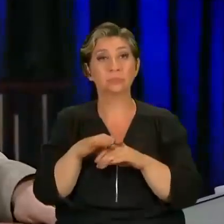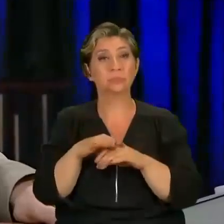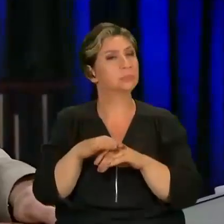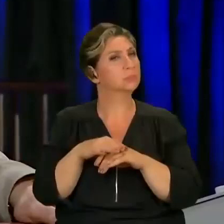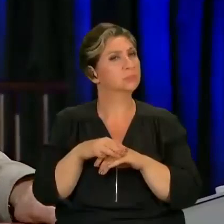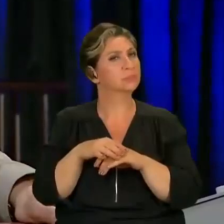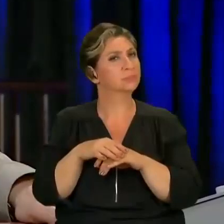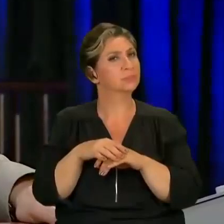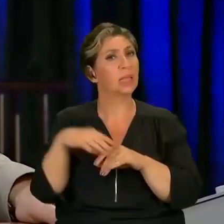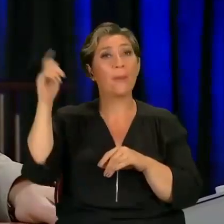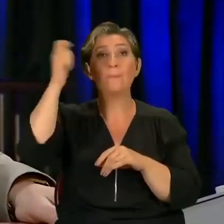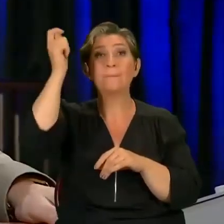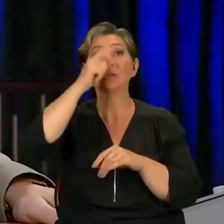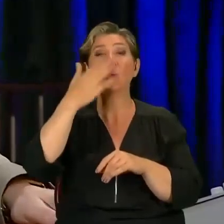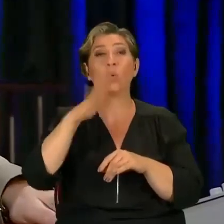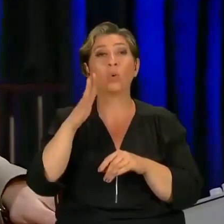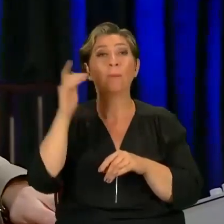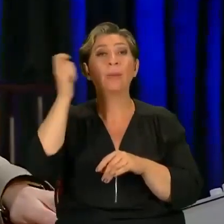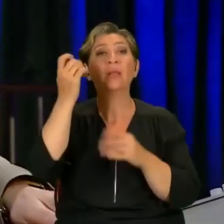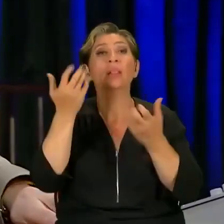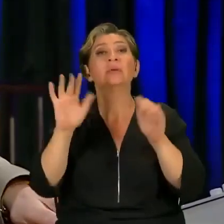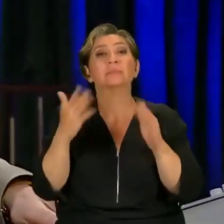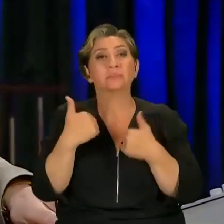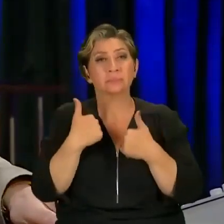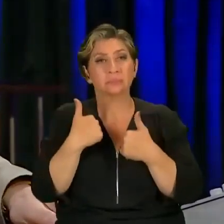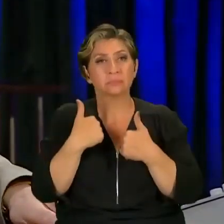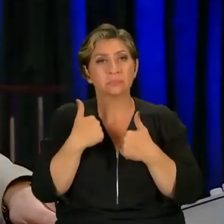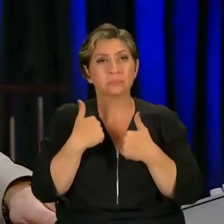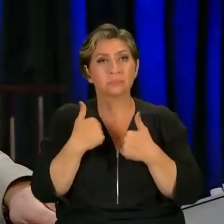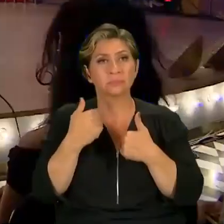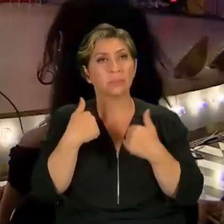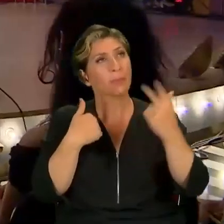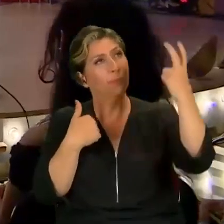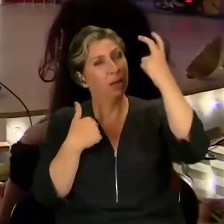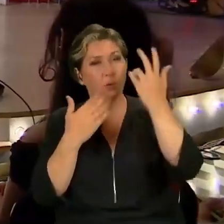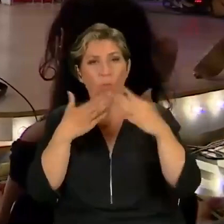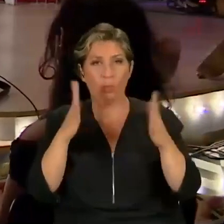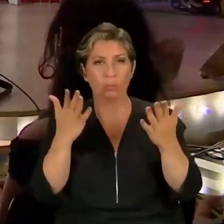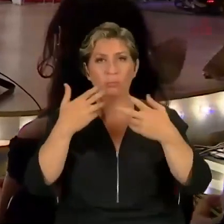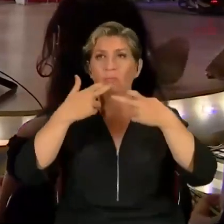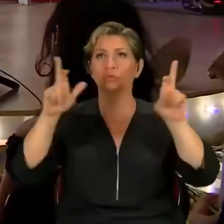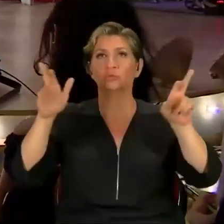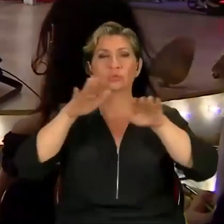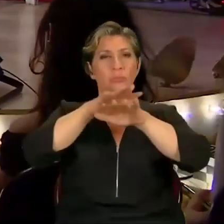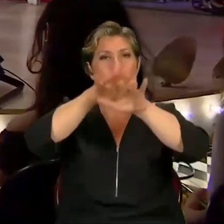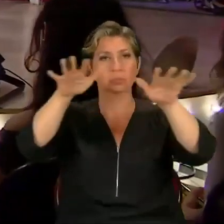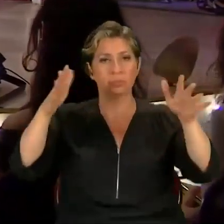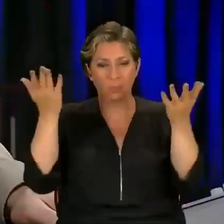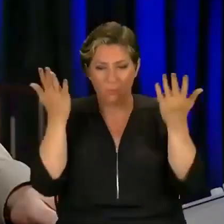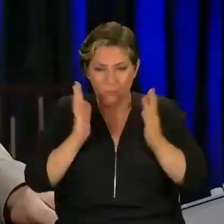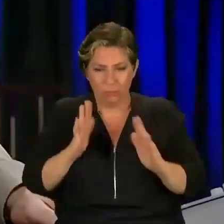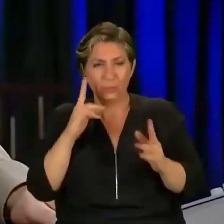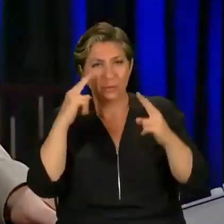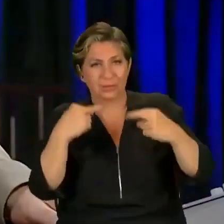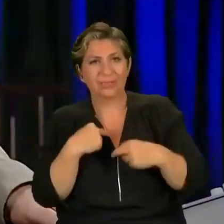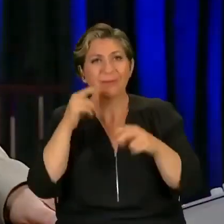yoktu. Perdesi yoktu, orayı perde almadım ben. Yani orada bir bana bakan da yok. Hani inanılmaz fiziğimi görecek